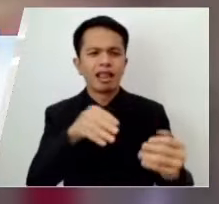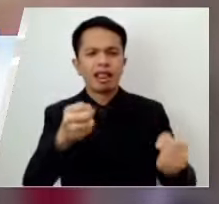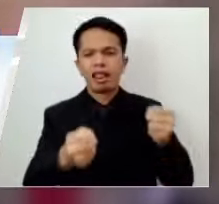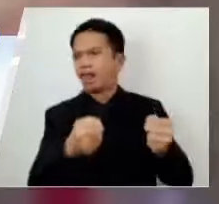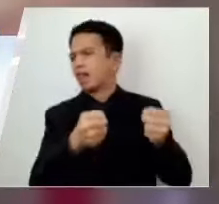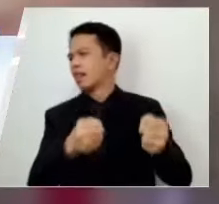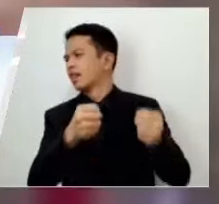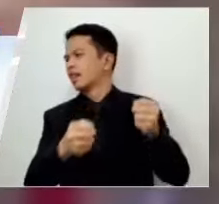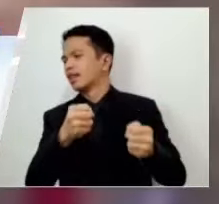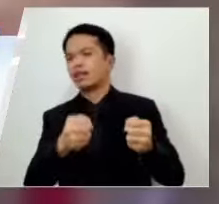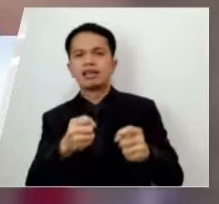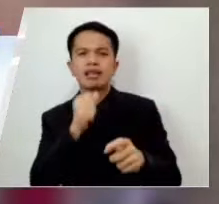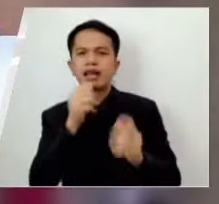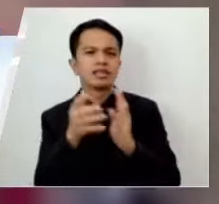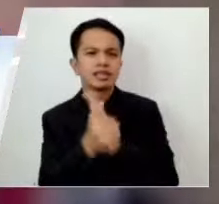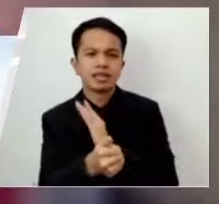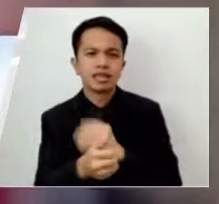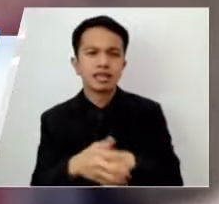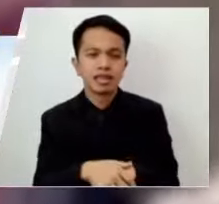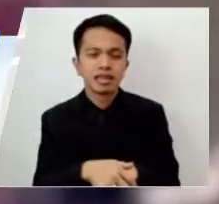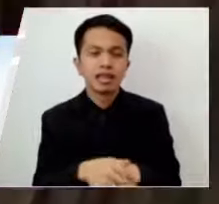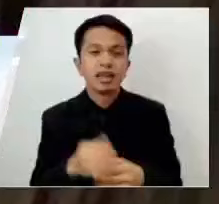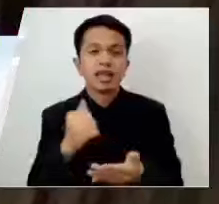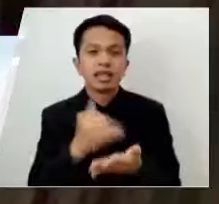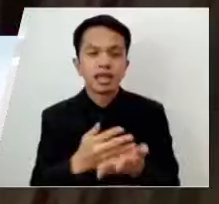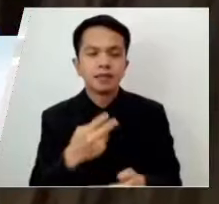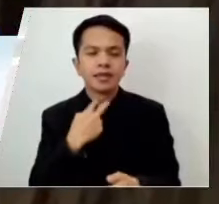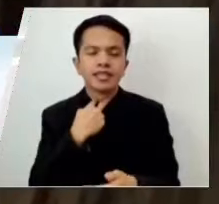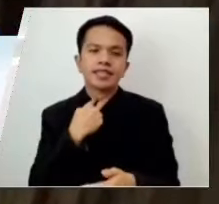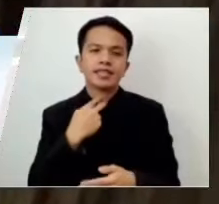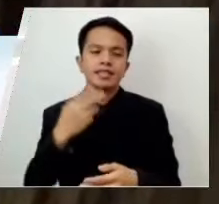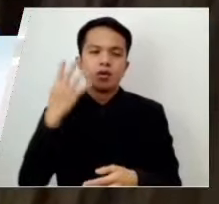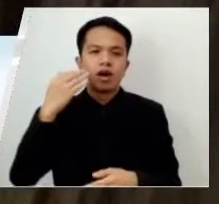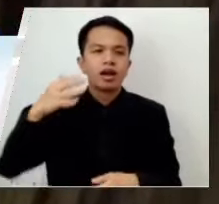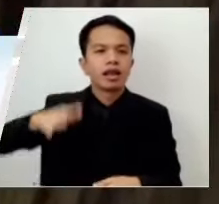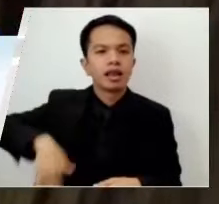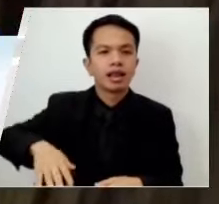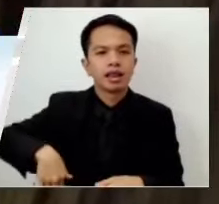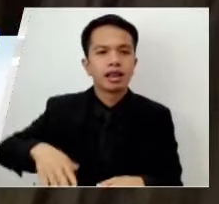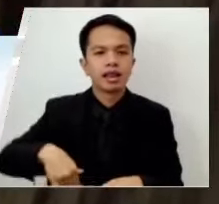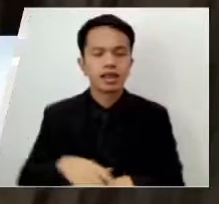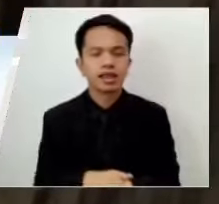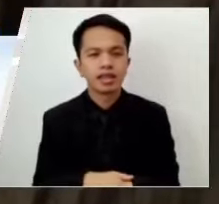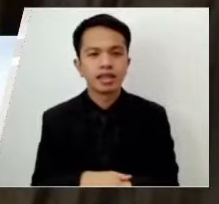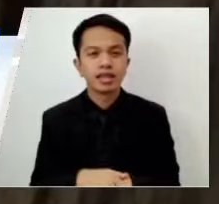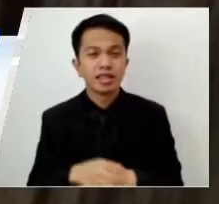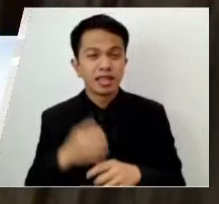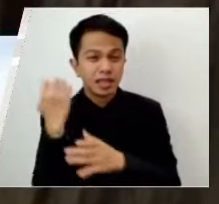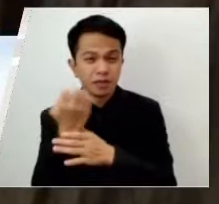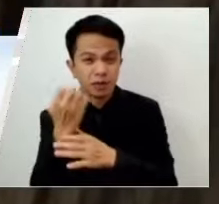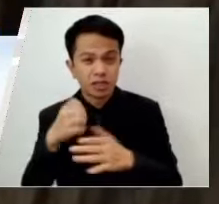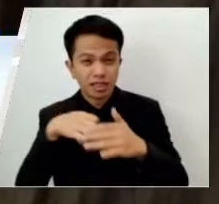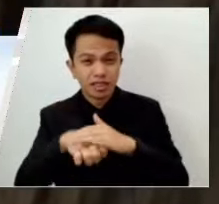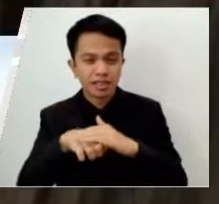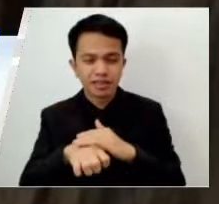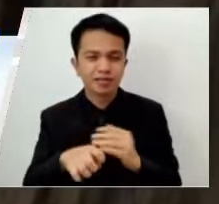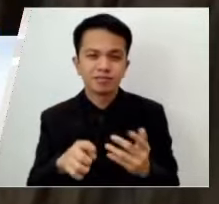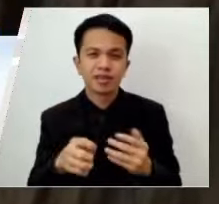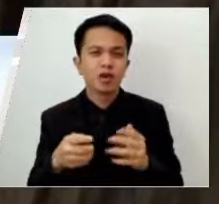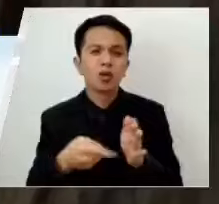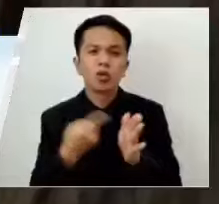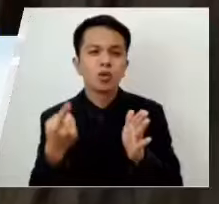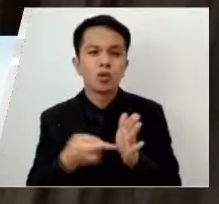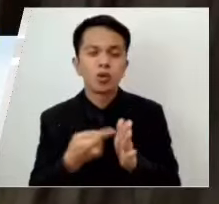pasahero, yung iba, nag-alit na kasi mali-late na sila eh. Madalang ang emergency entrance at exit sa EDSA busway. Kaya